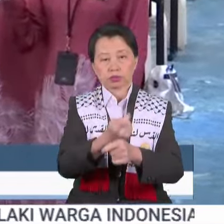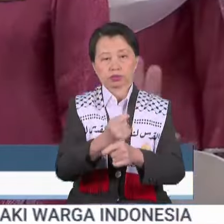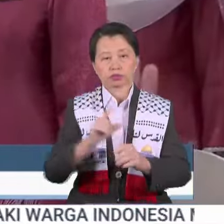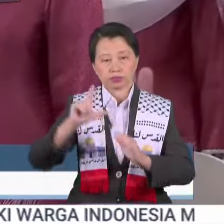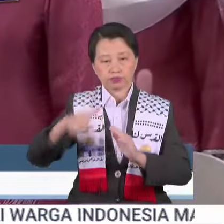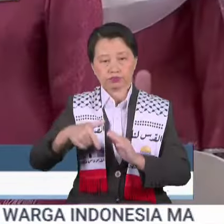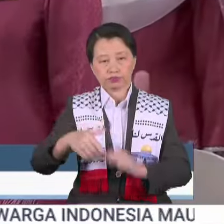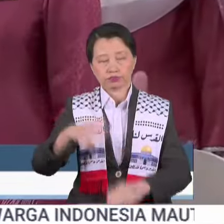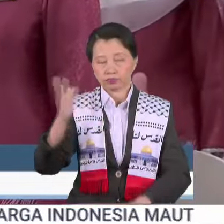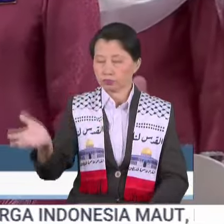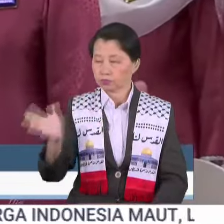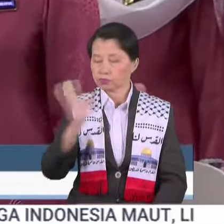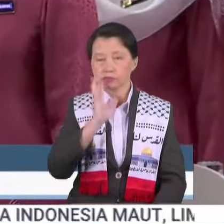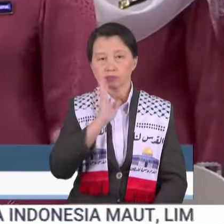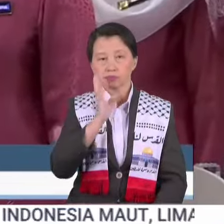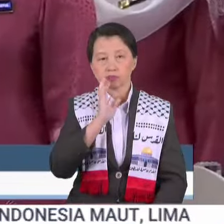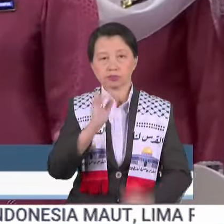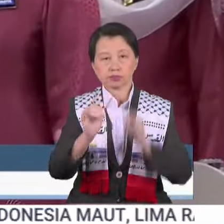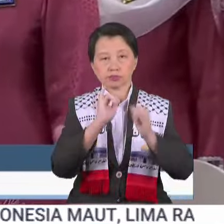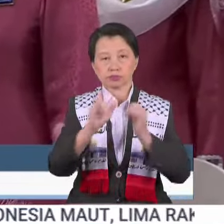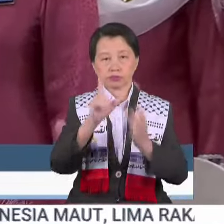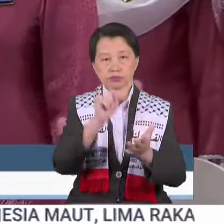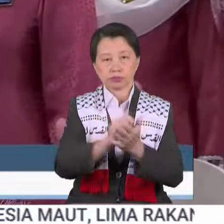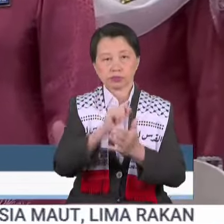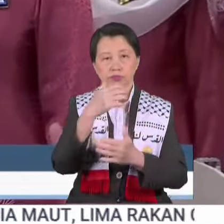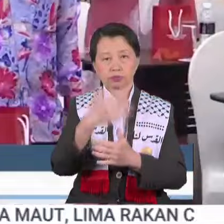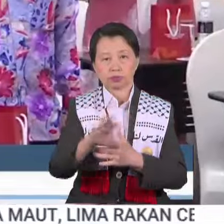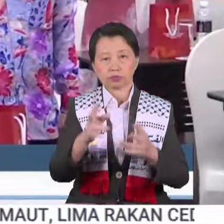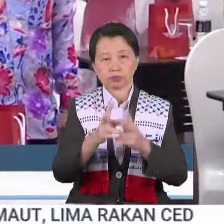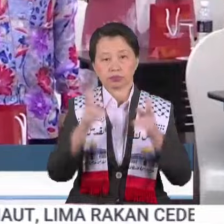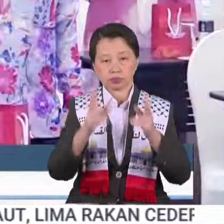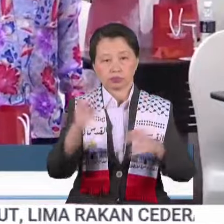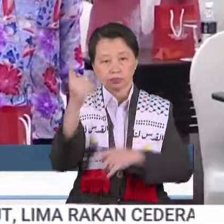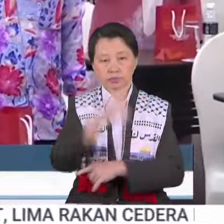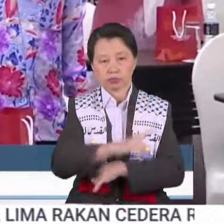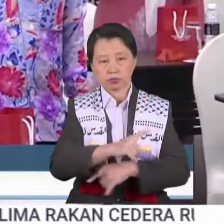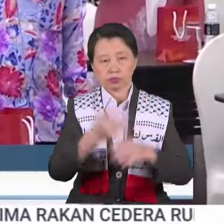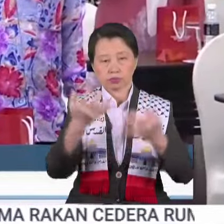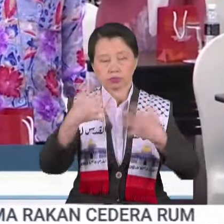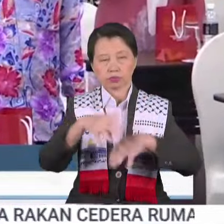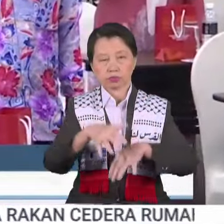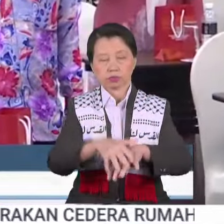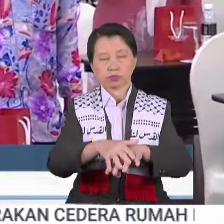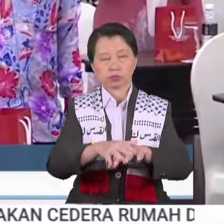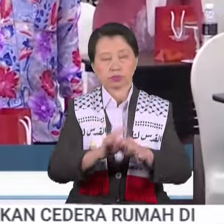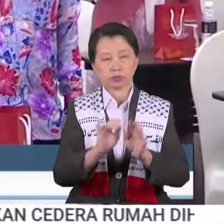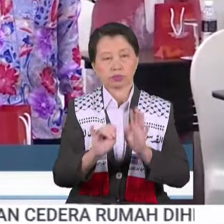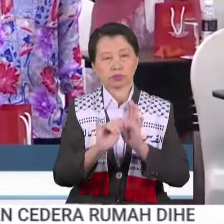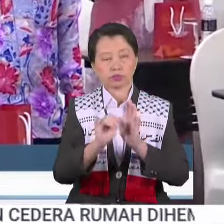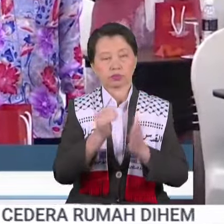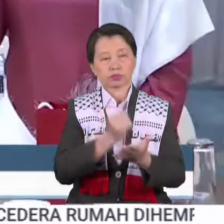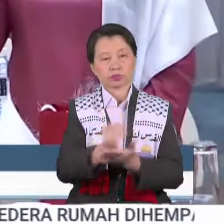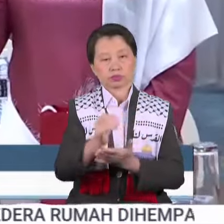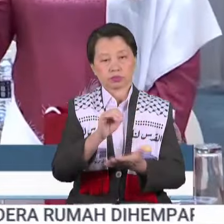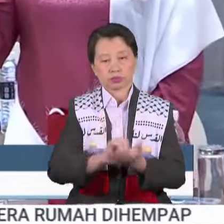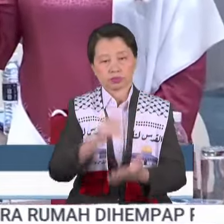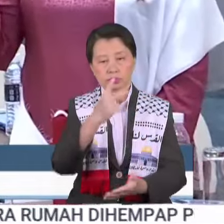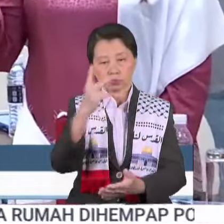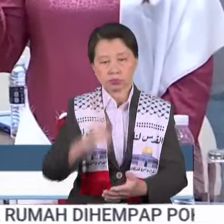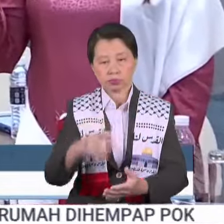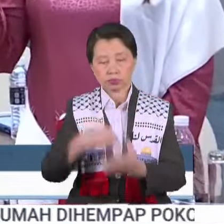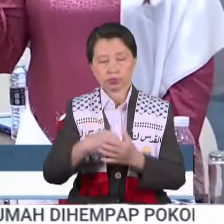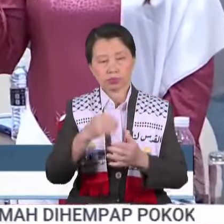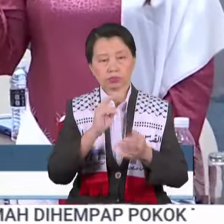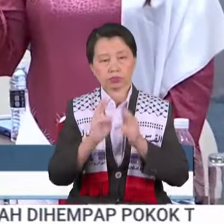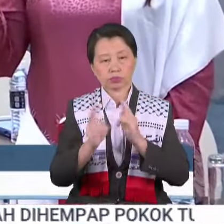kelak. Beliau menyatakan demikian pada sidang media selepas merasmikan Hari Integriti Kementerian itu di Kuching. Dalam